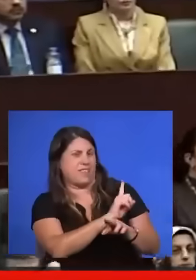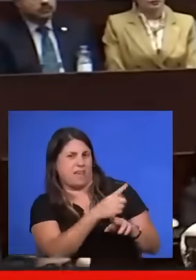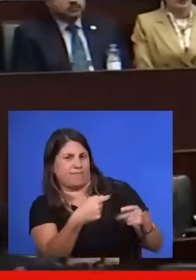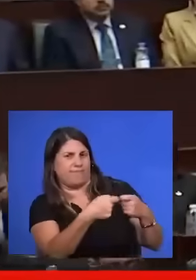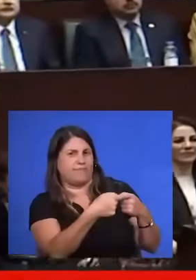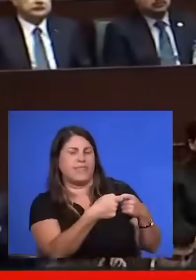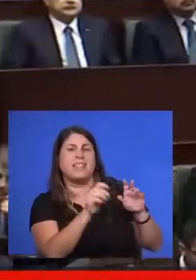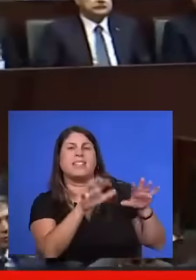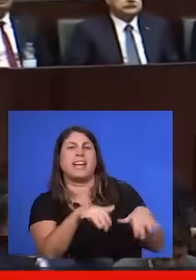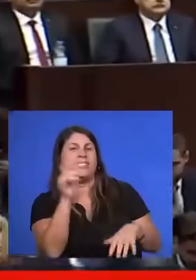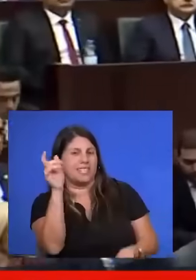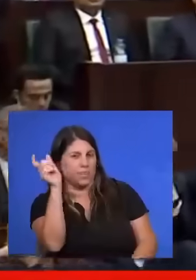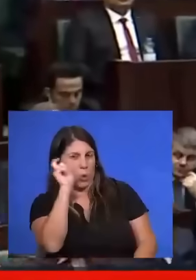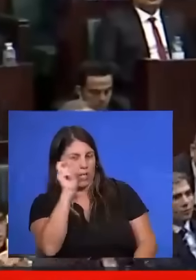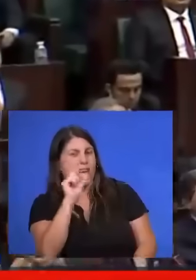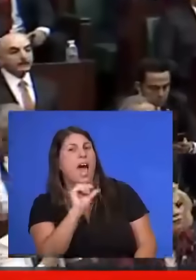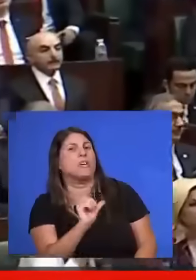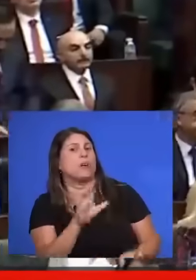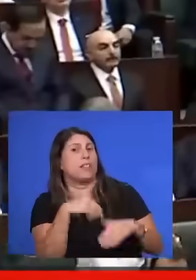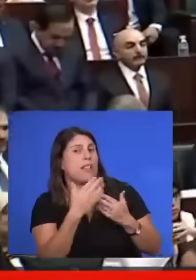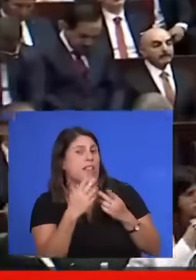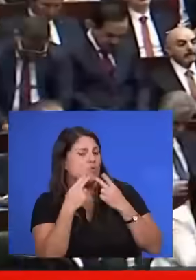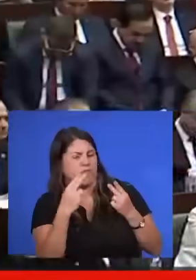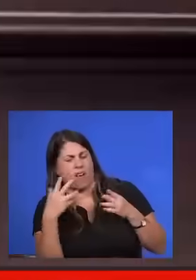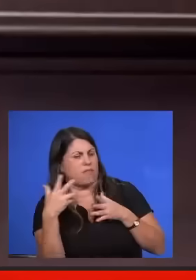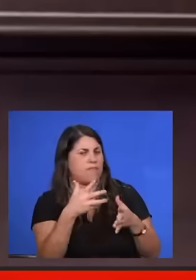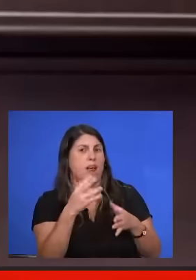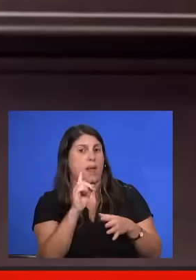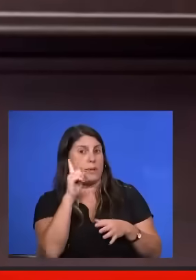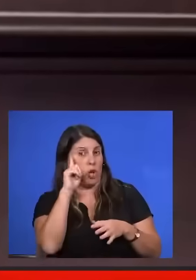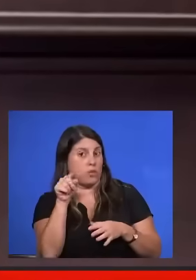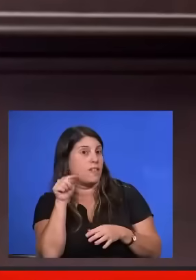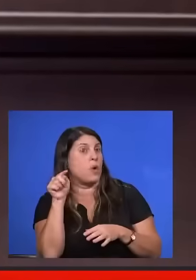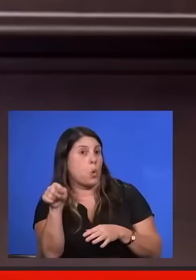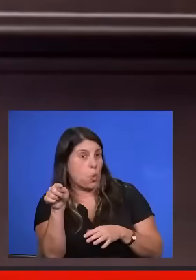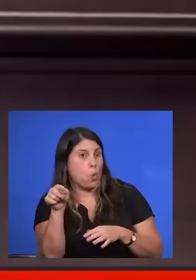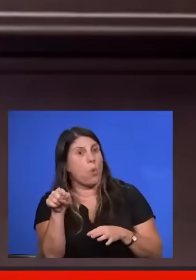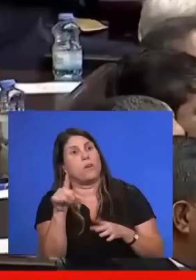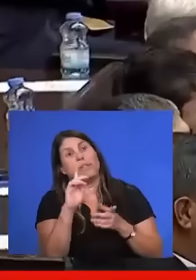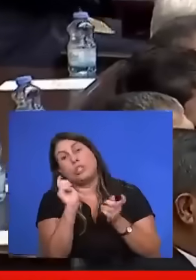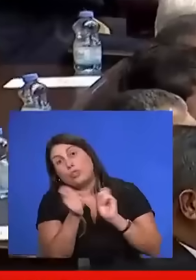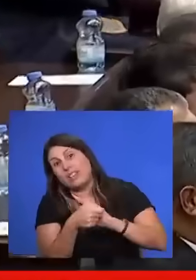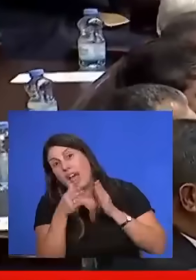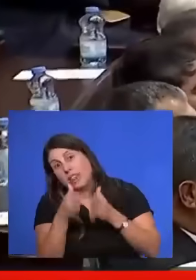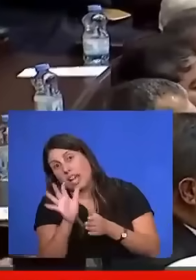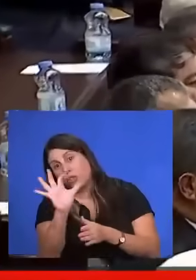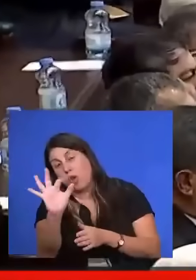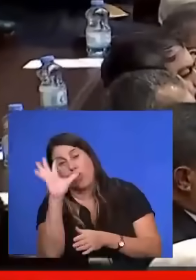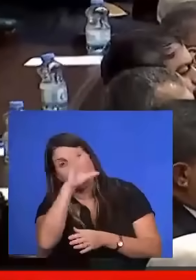ארדואן, נתן היום תשובה מוחצת למי שחשב שהוא, ארדואן, שינה את דרכיו ואת גישתו כלפי ישראל.